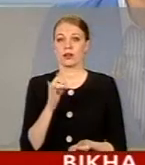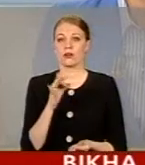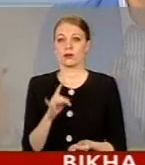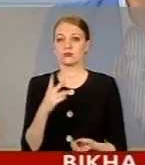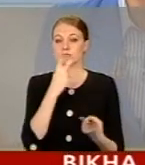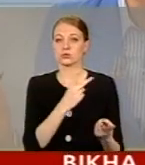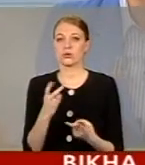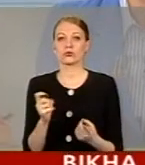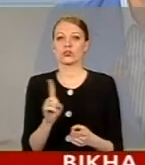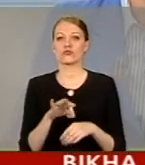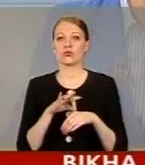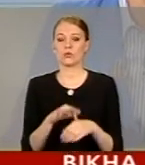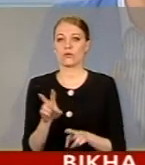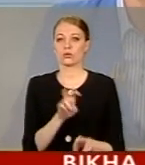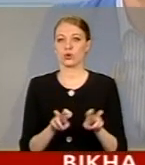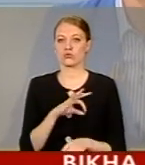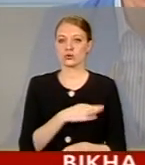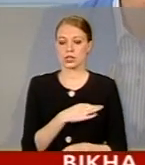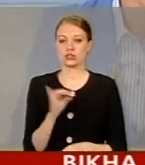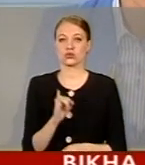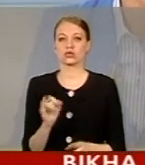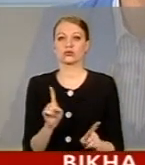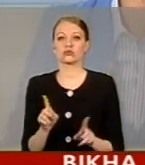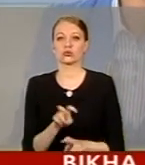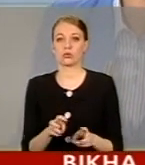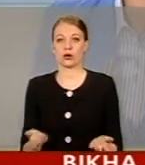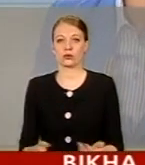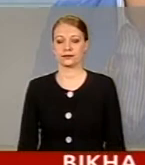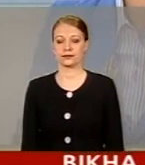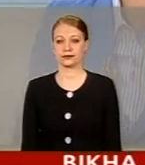Ігоре, з огляду на що проводять обшук слідчі і чого шукають?